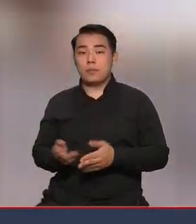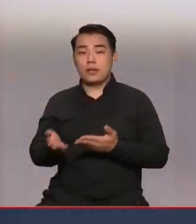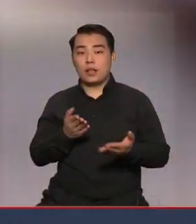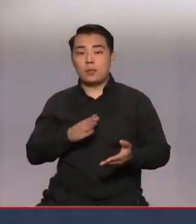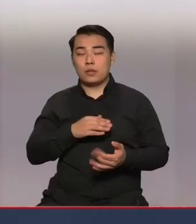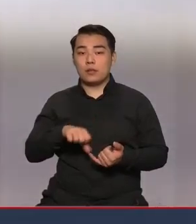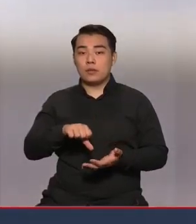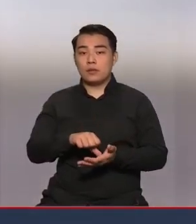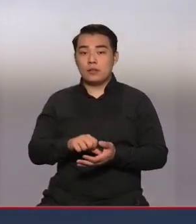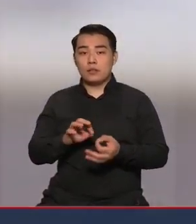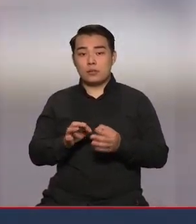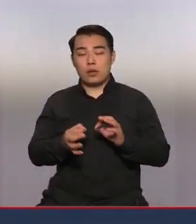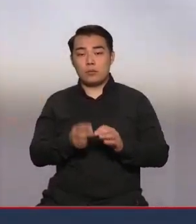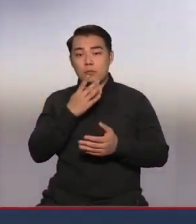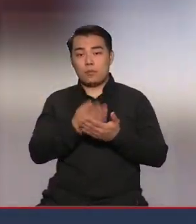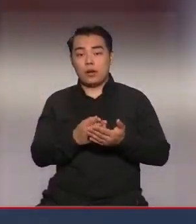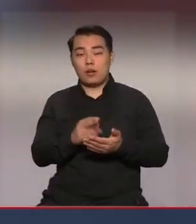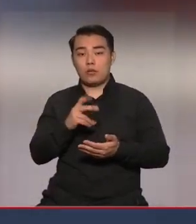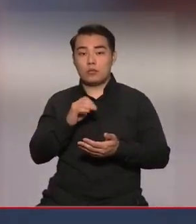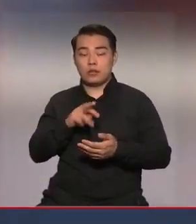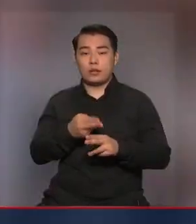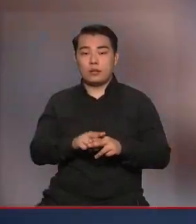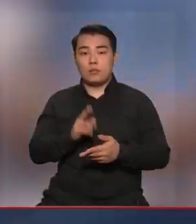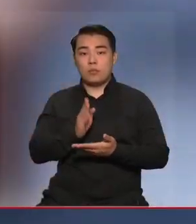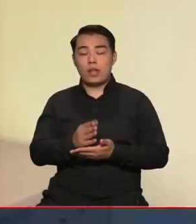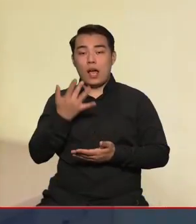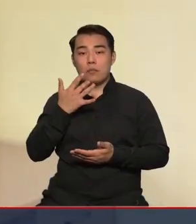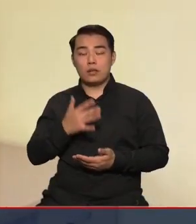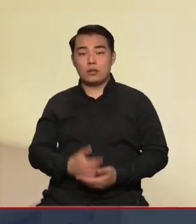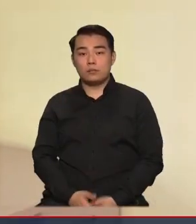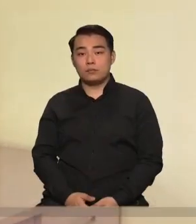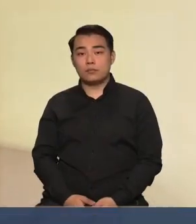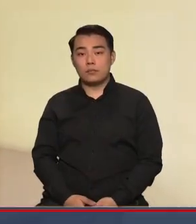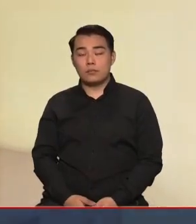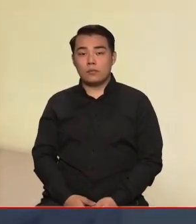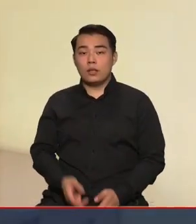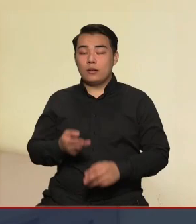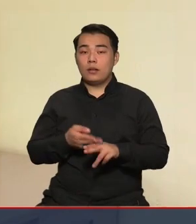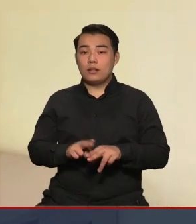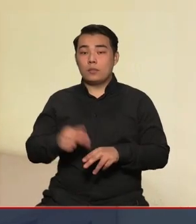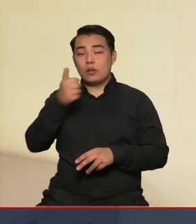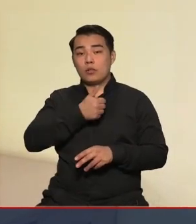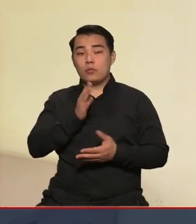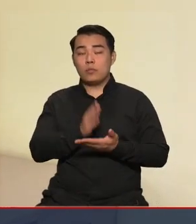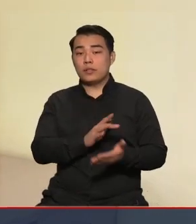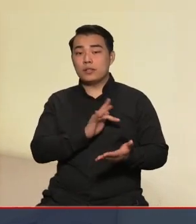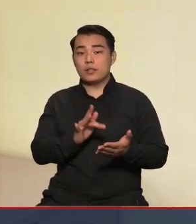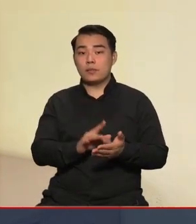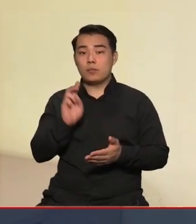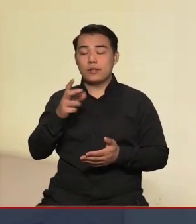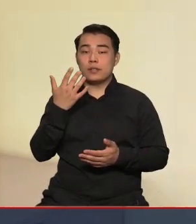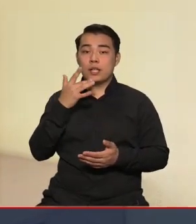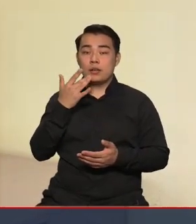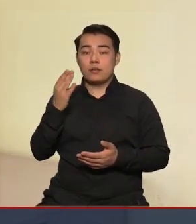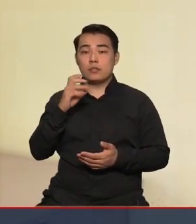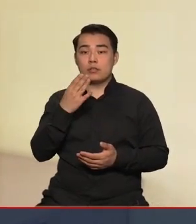участие в чемпионате по мастерству обращения с оружием, который пройдет в Америке. Моя цель в этом году – посетить Соединенные